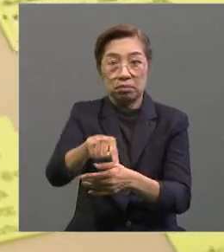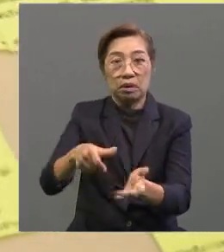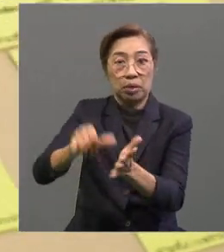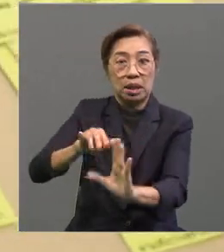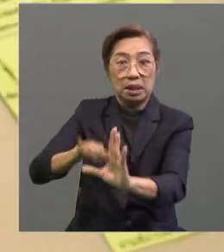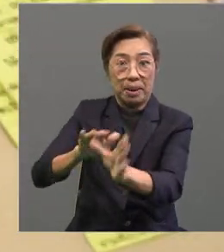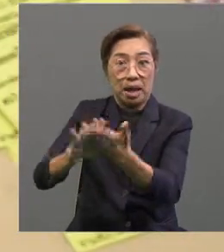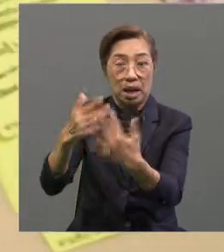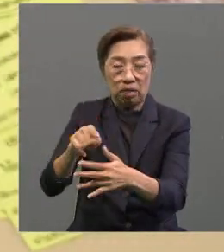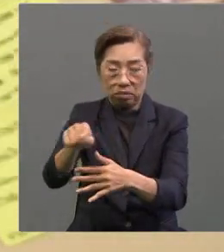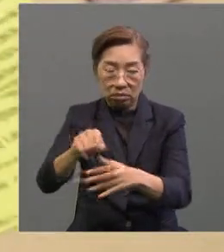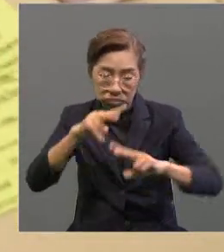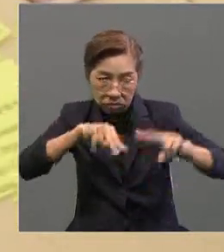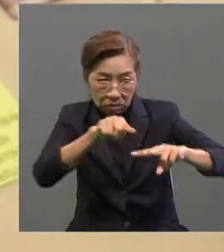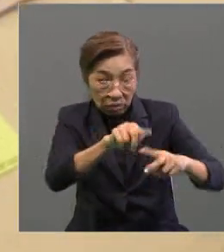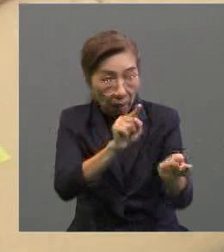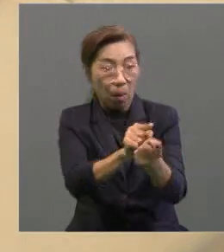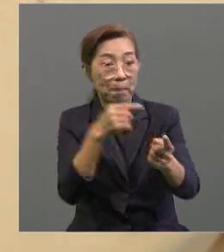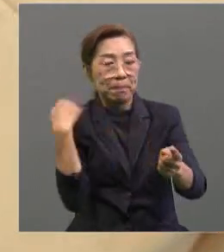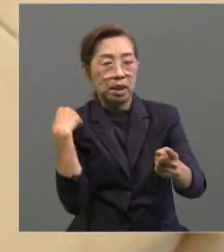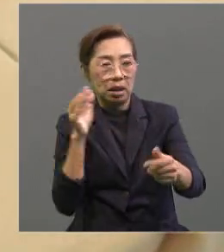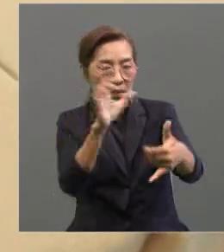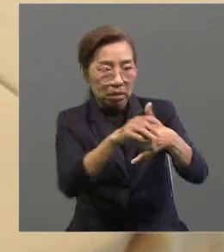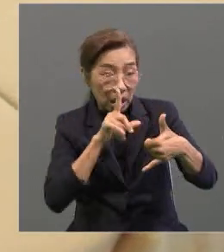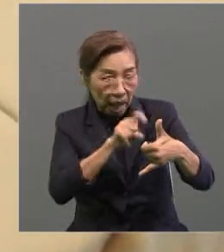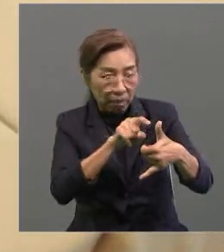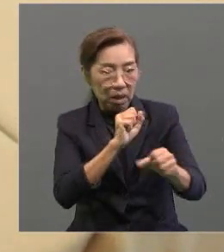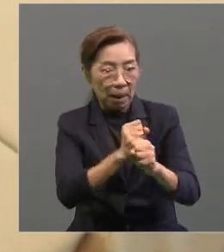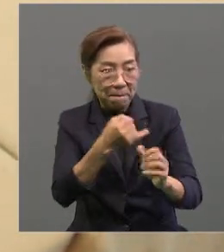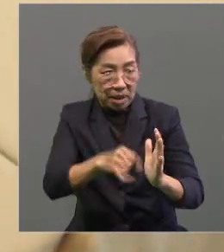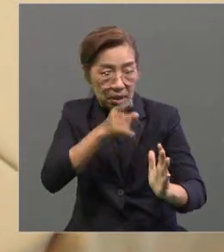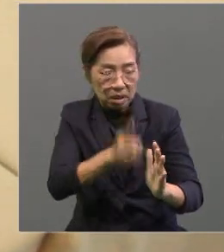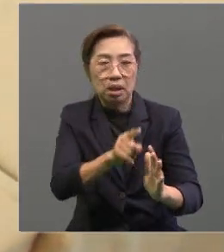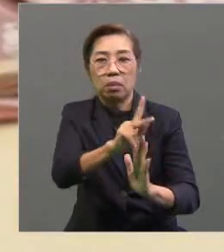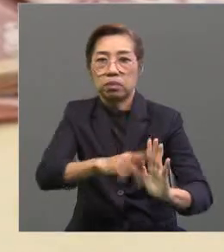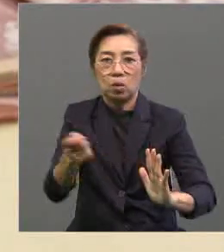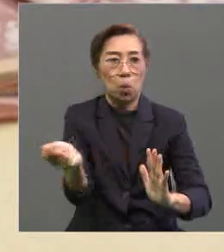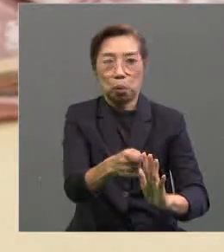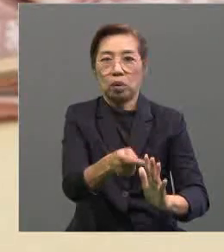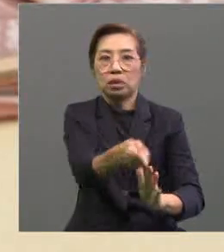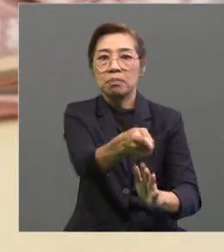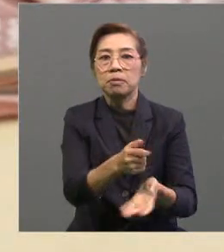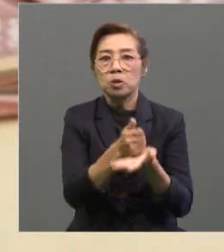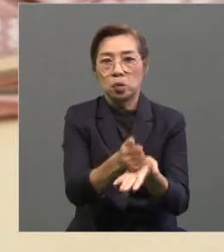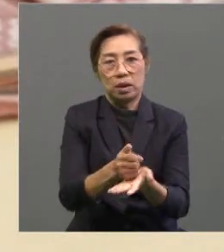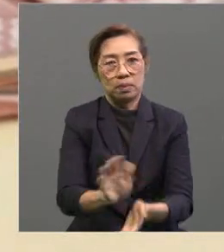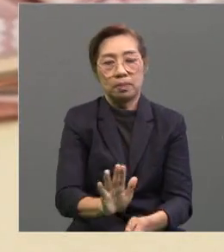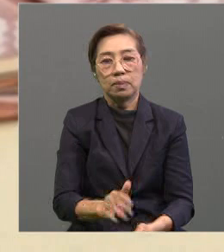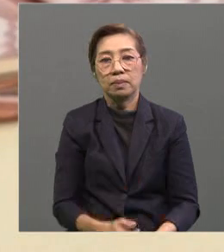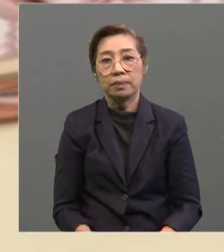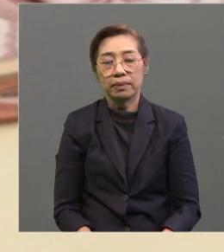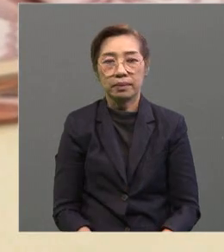หนี้นอกระบบถ้าพบและสืบสวนว่ามีความผิดจริงก็จะดำเนินการอย่างไม่มีข้อละเว้น